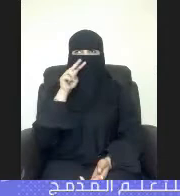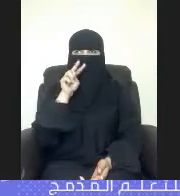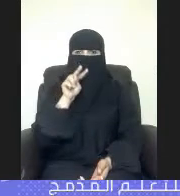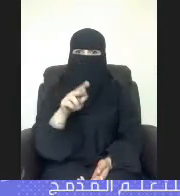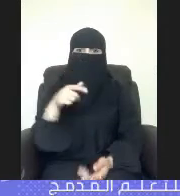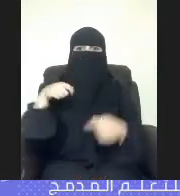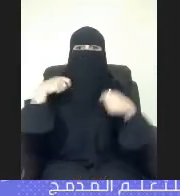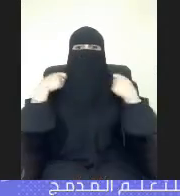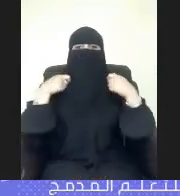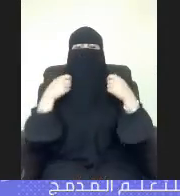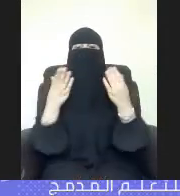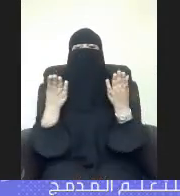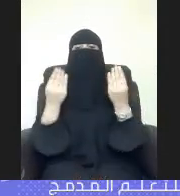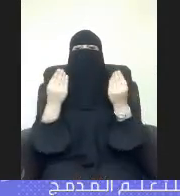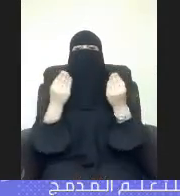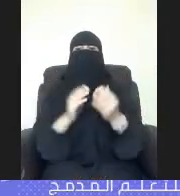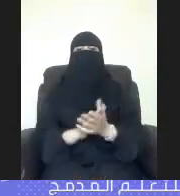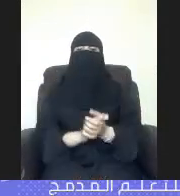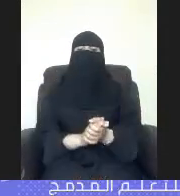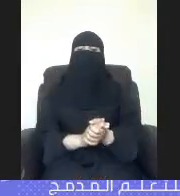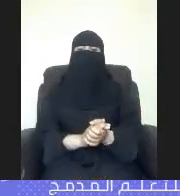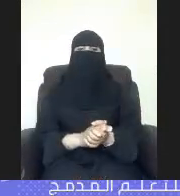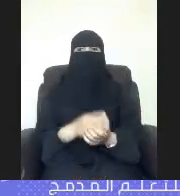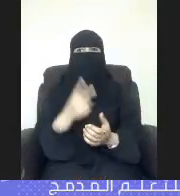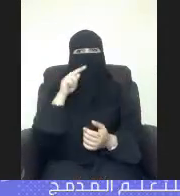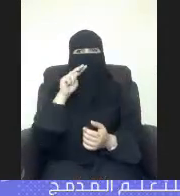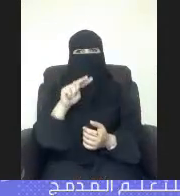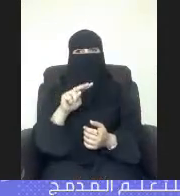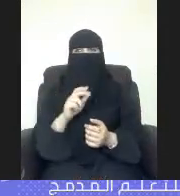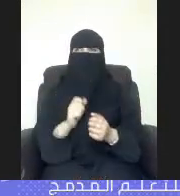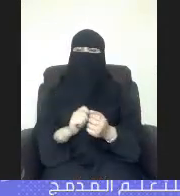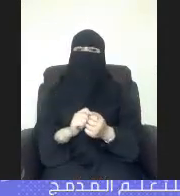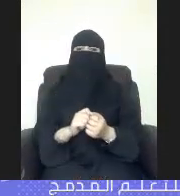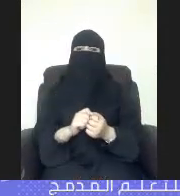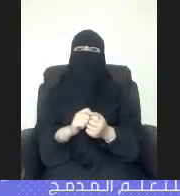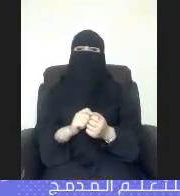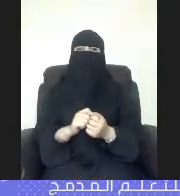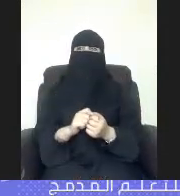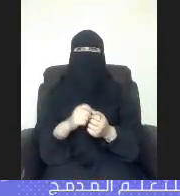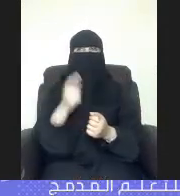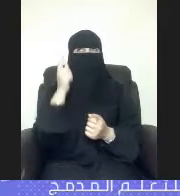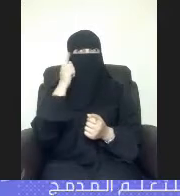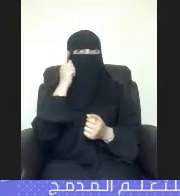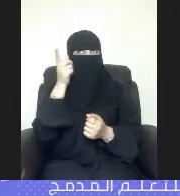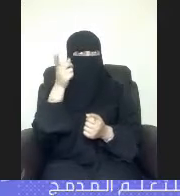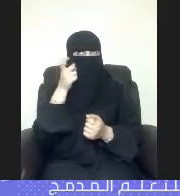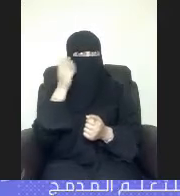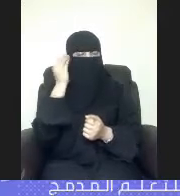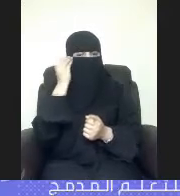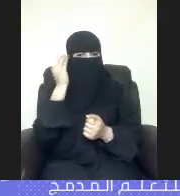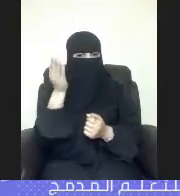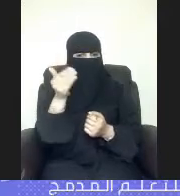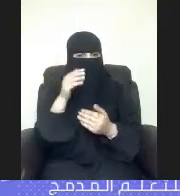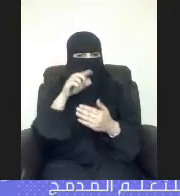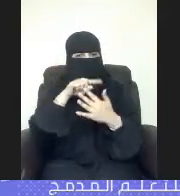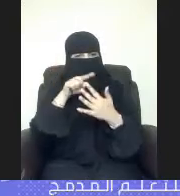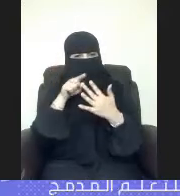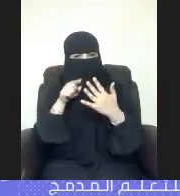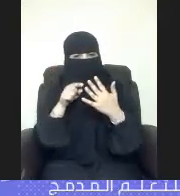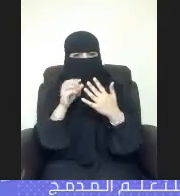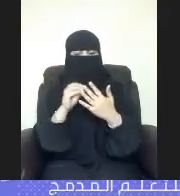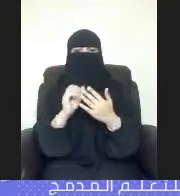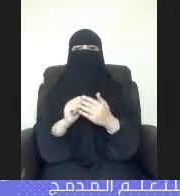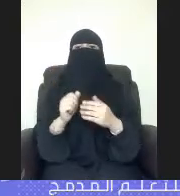وحتى اليوم، يعد ما تم اكتسابه من